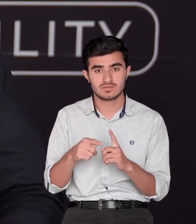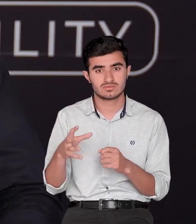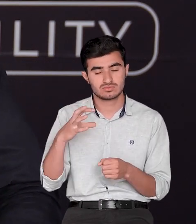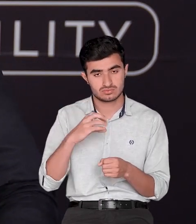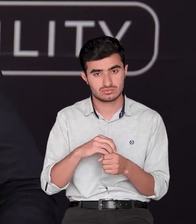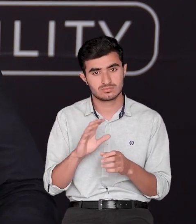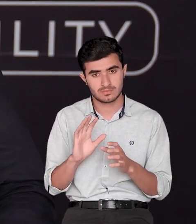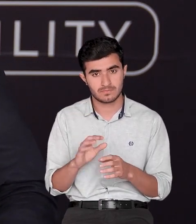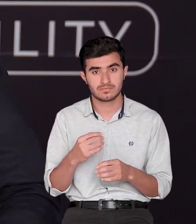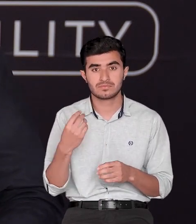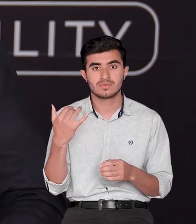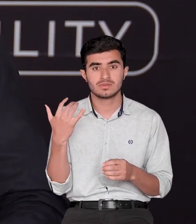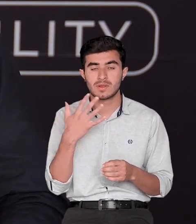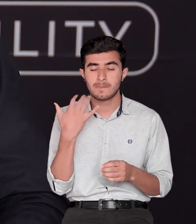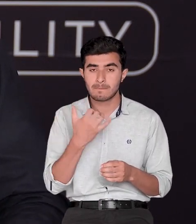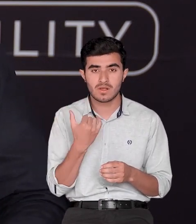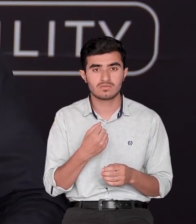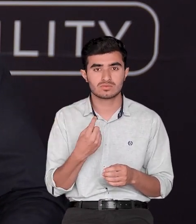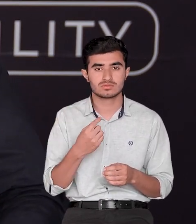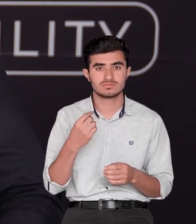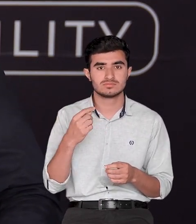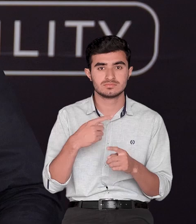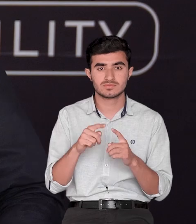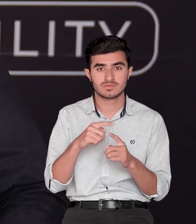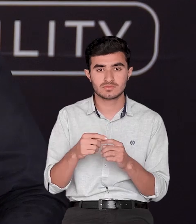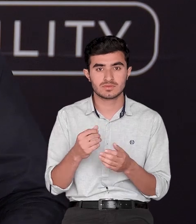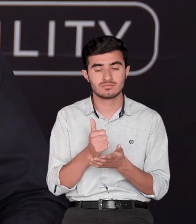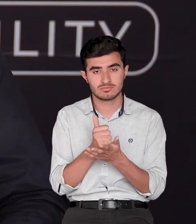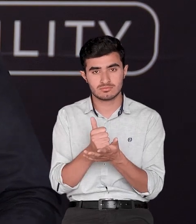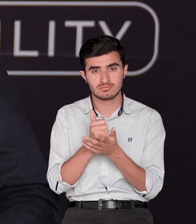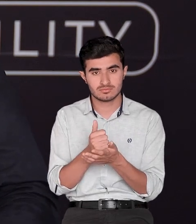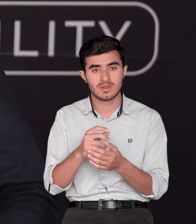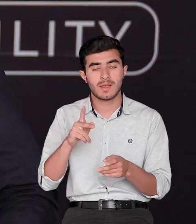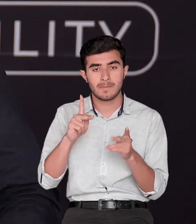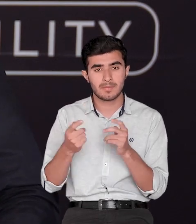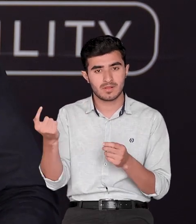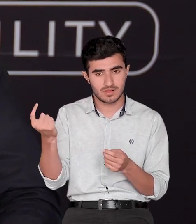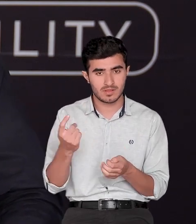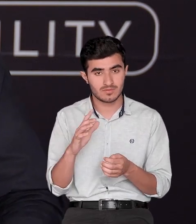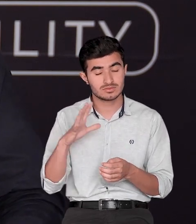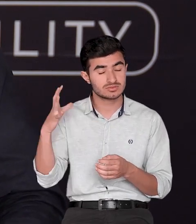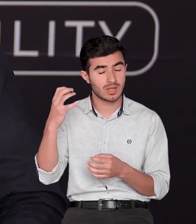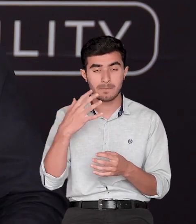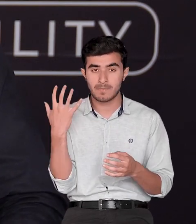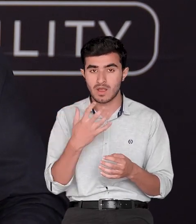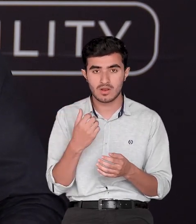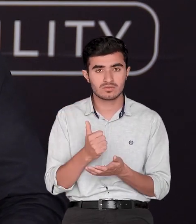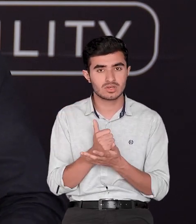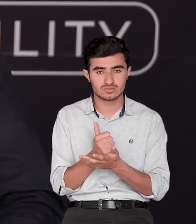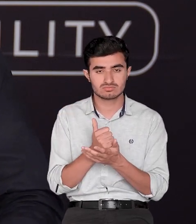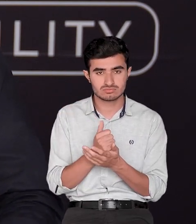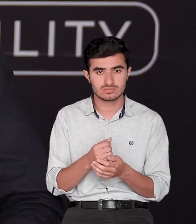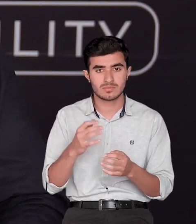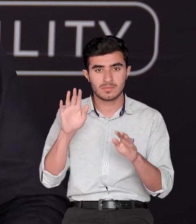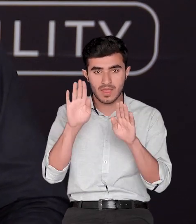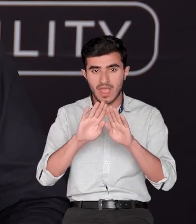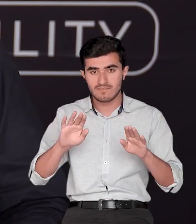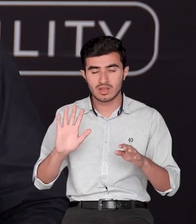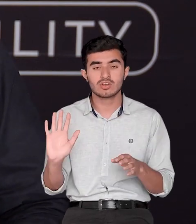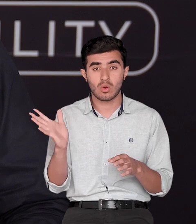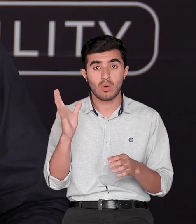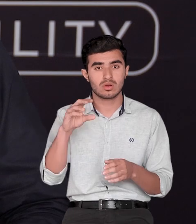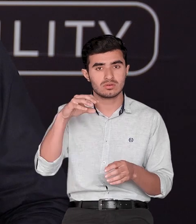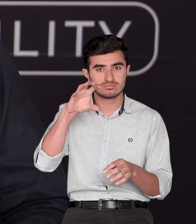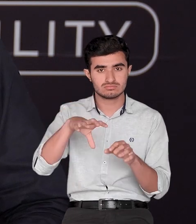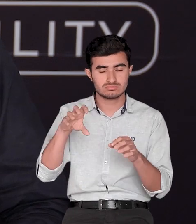लोकल वेंडर्स हैं वो आए होते हैं, बच्चे आए होते हैं और बहुत सारा कुछ हो रहा होता है, तो थोड़ा सा उधर भी निकला करें, उसको भी देखा करें।